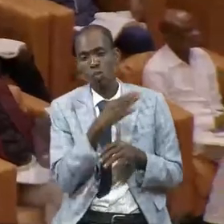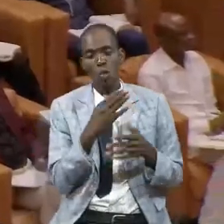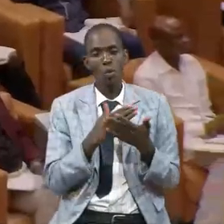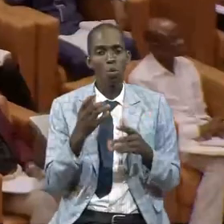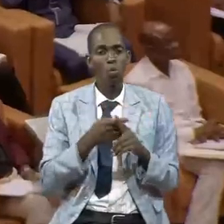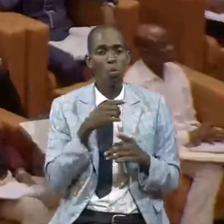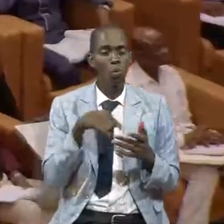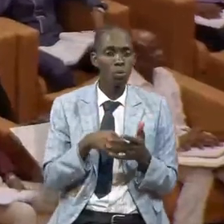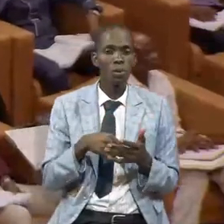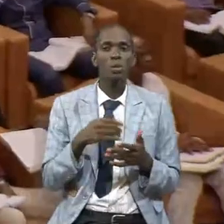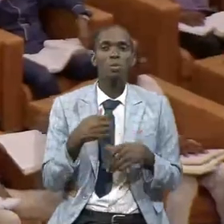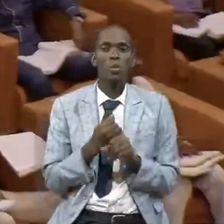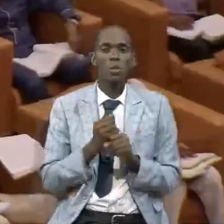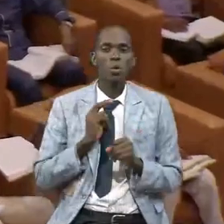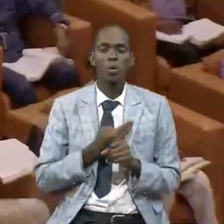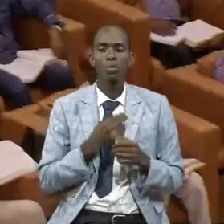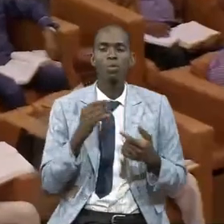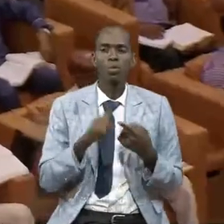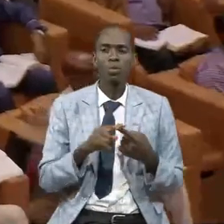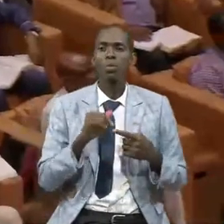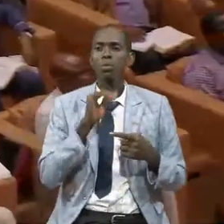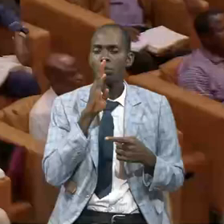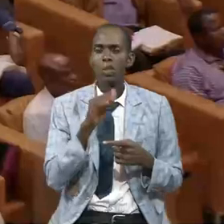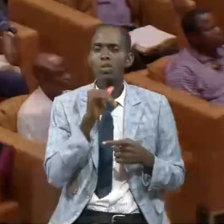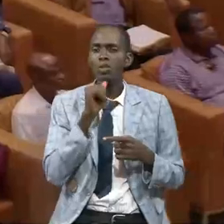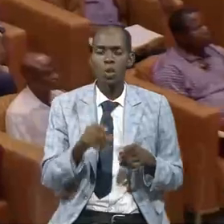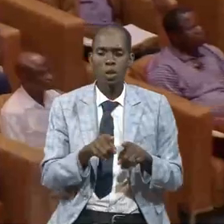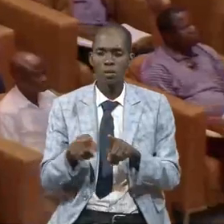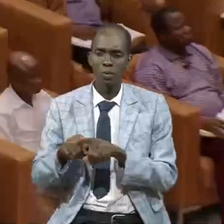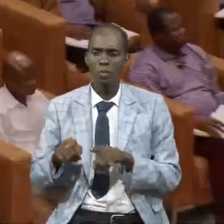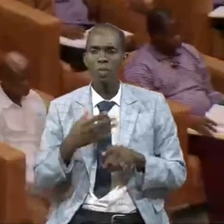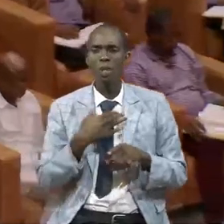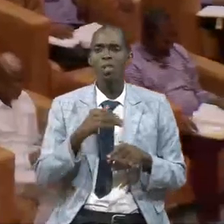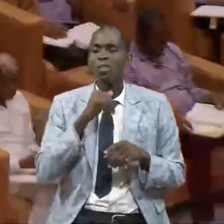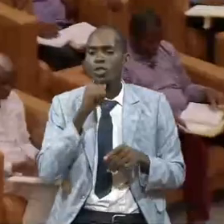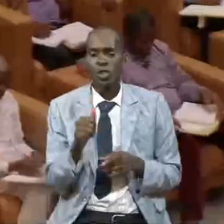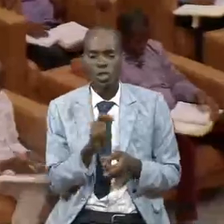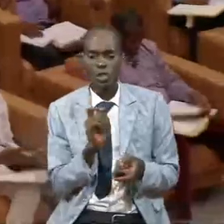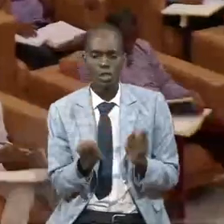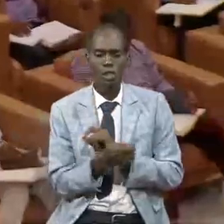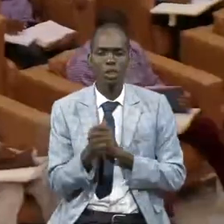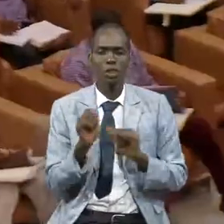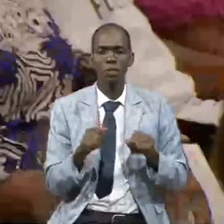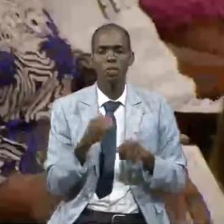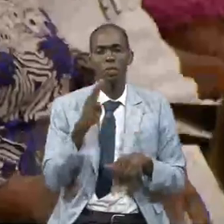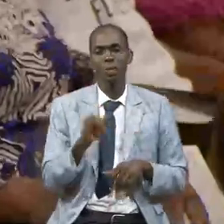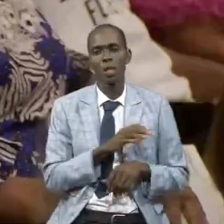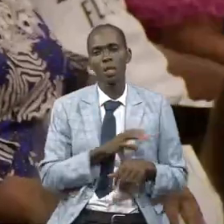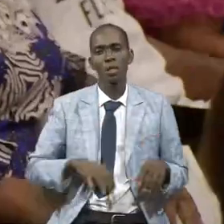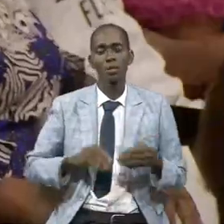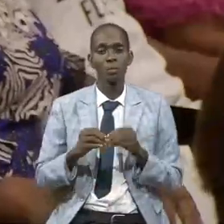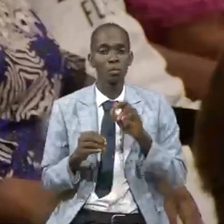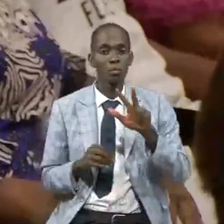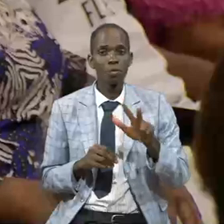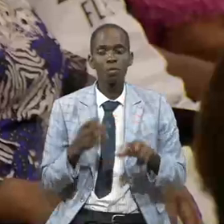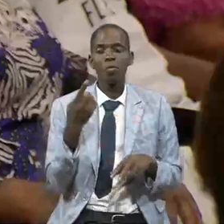ce sont ces choses-là qui nous rendent invariables, inflexibles comme Christ. Ah, voyons la troisième